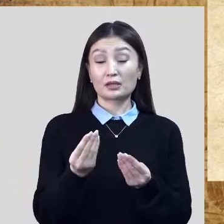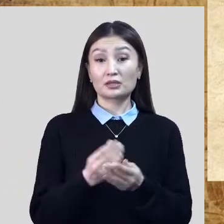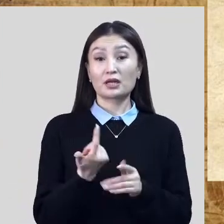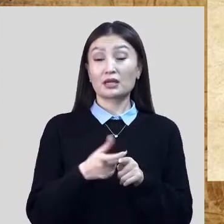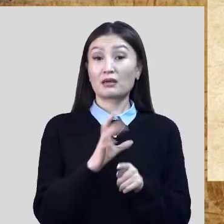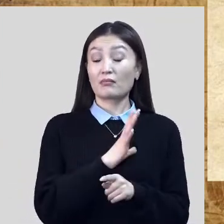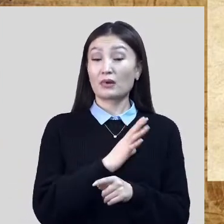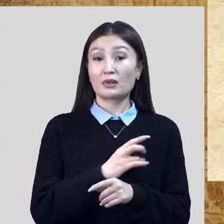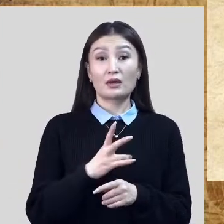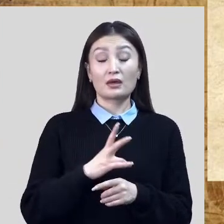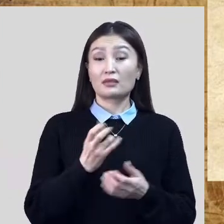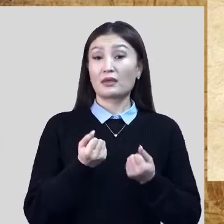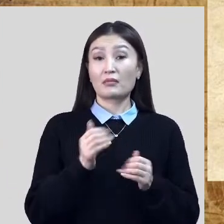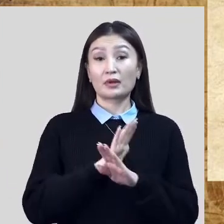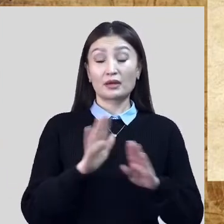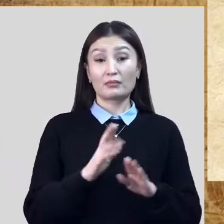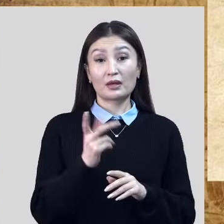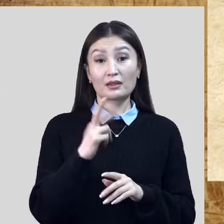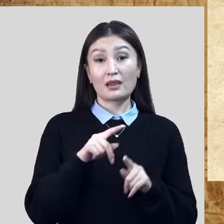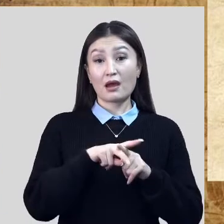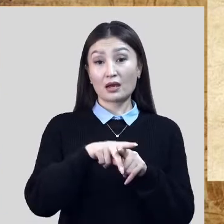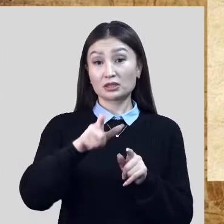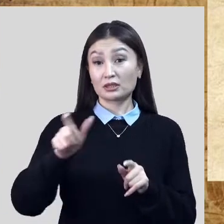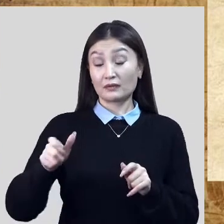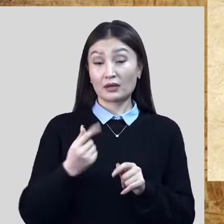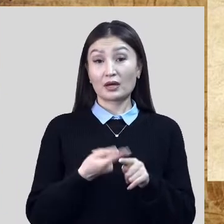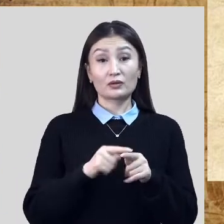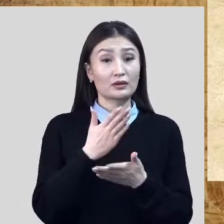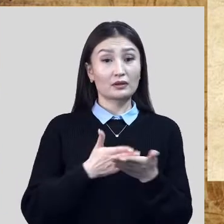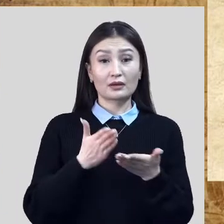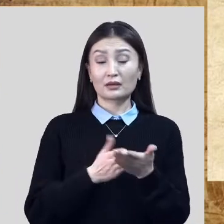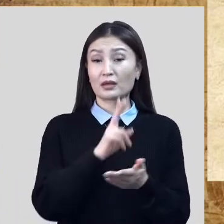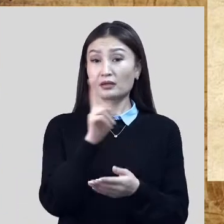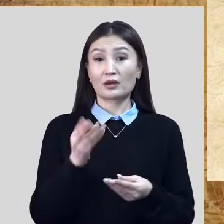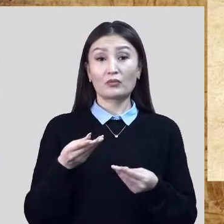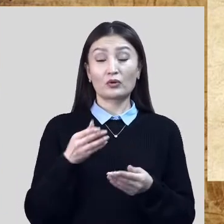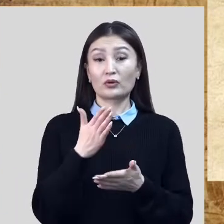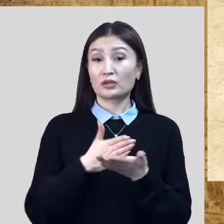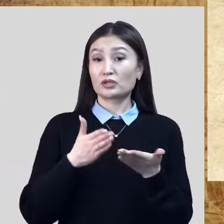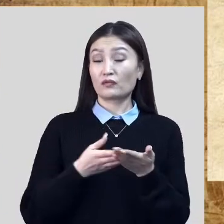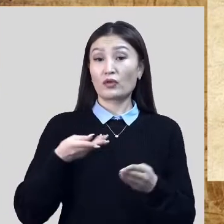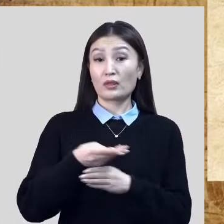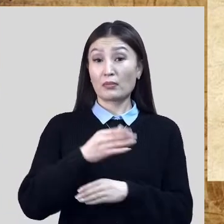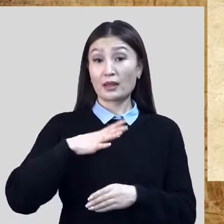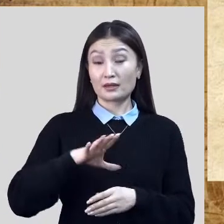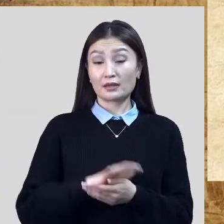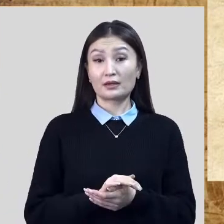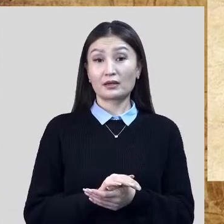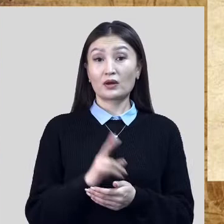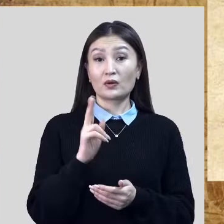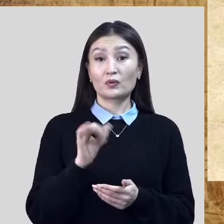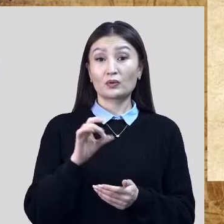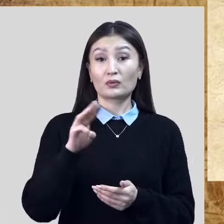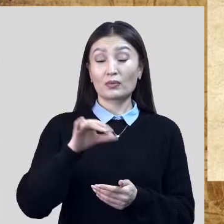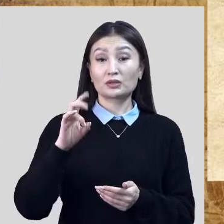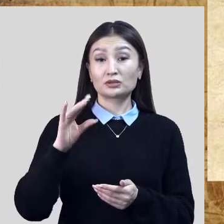было совершенно неприемлемо для кочевников, которые никогда никому ничего не платили. Конечно,